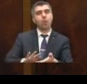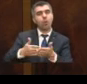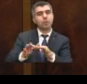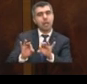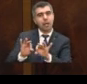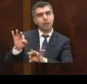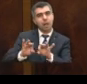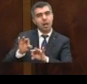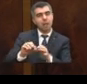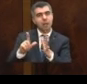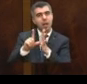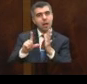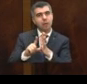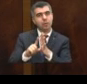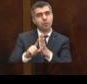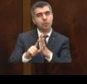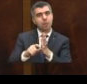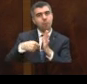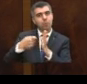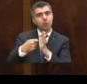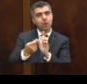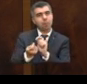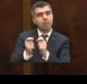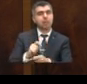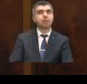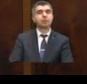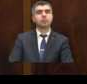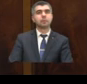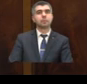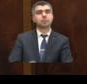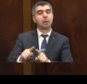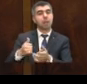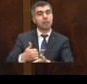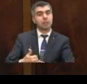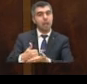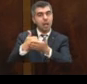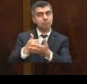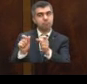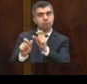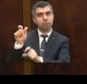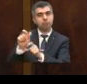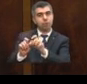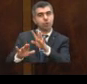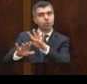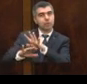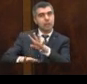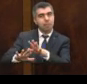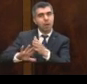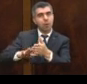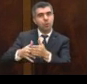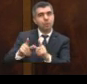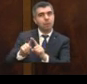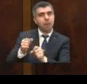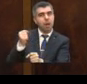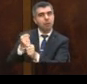الواردة في مشروع قانون المالية المعدل، هذا لدعم الشرائح الاجتماعية وللحفاظ على